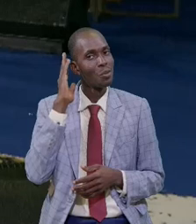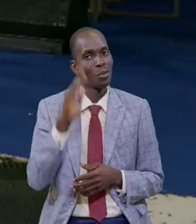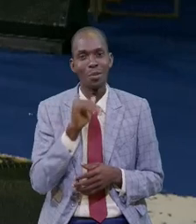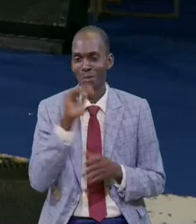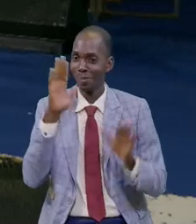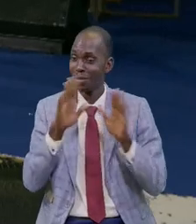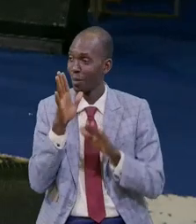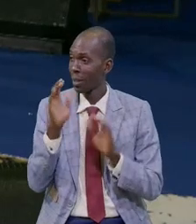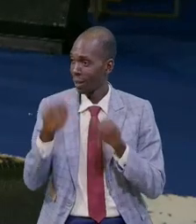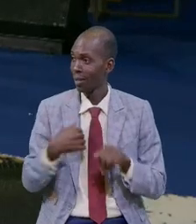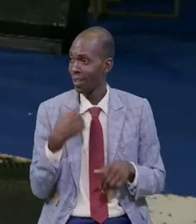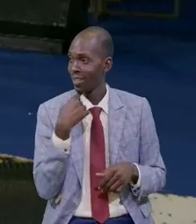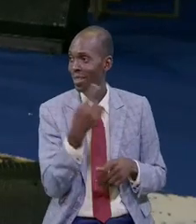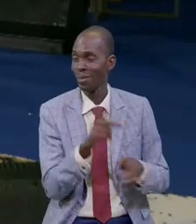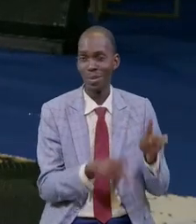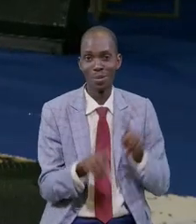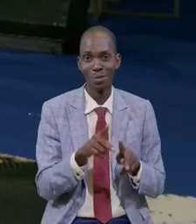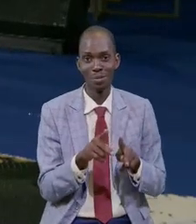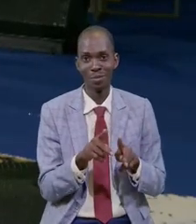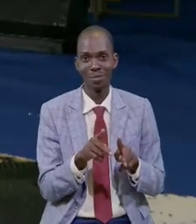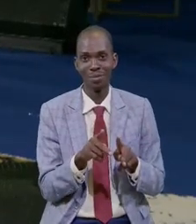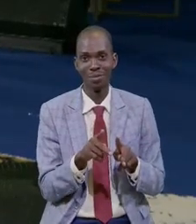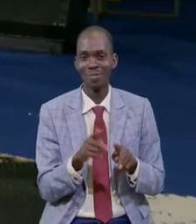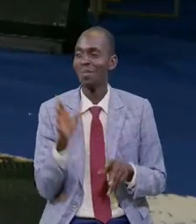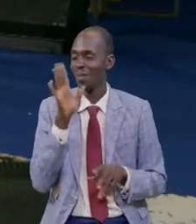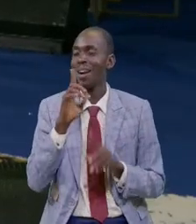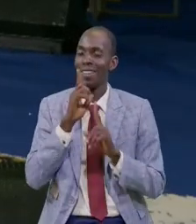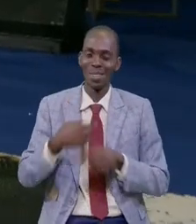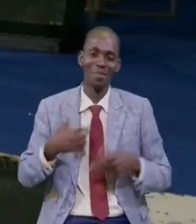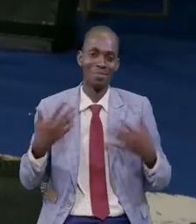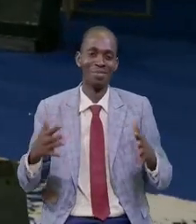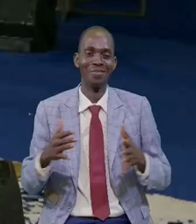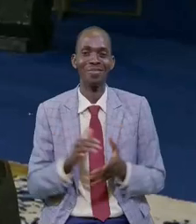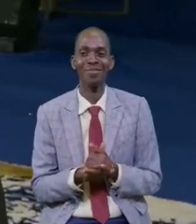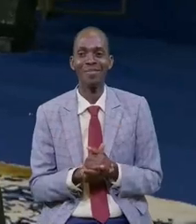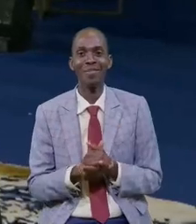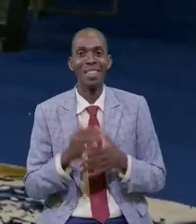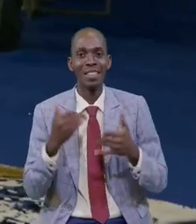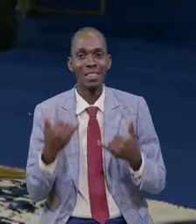est-ce que ça va te déranger non elle m'a déjà répondu